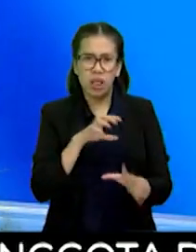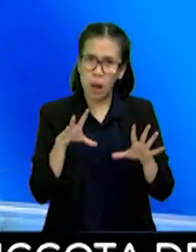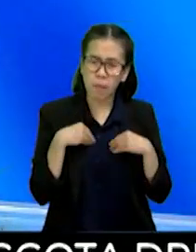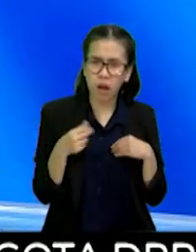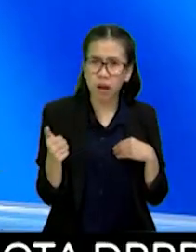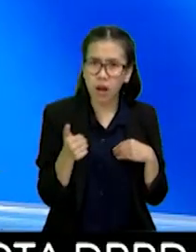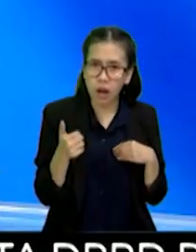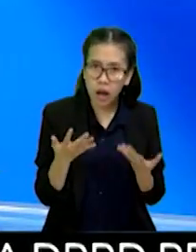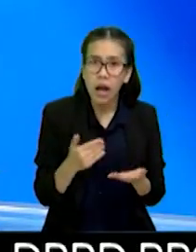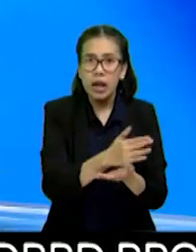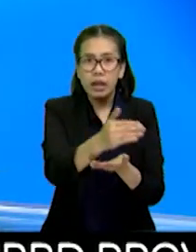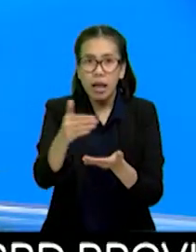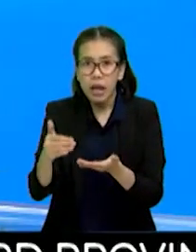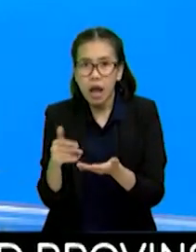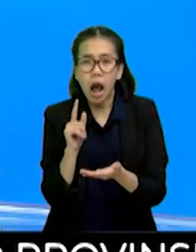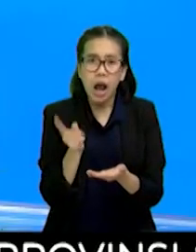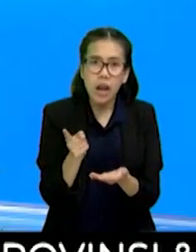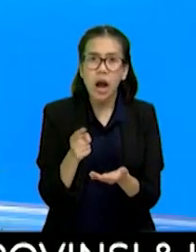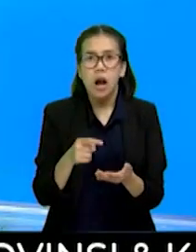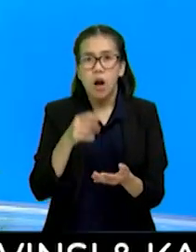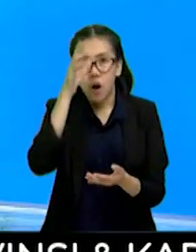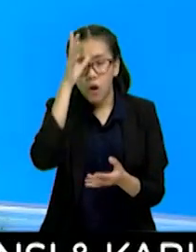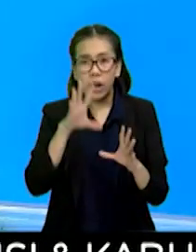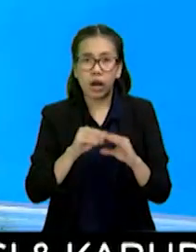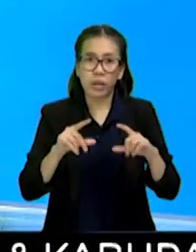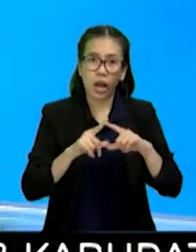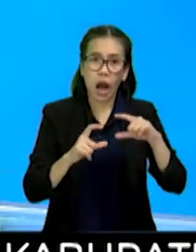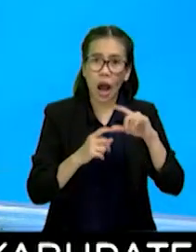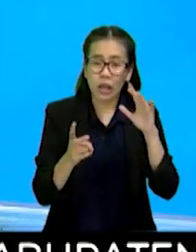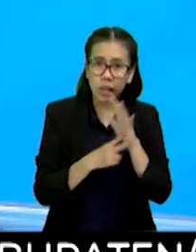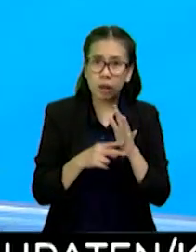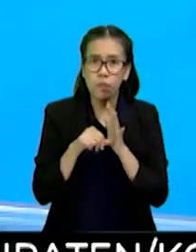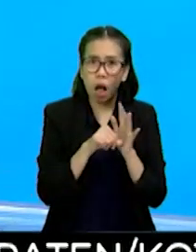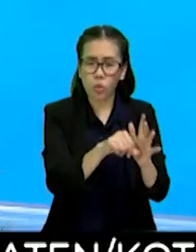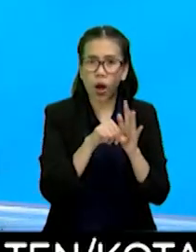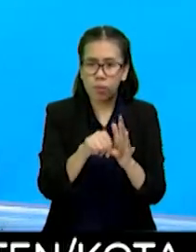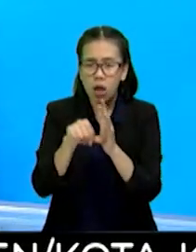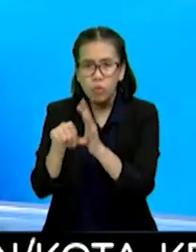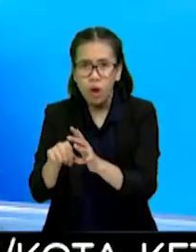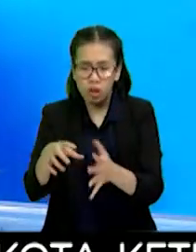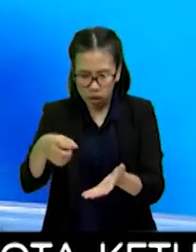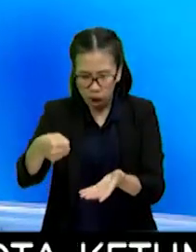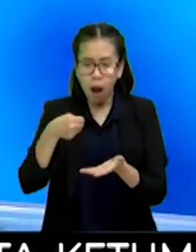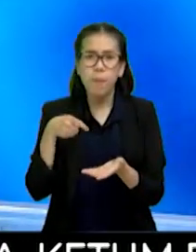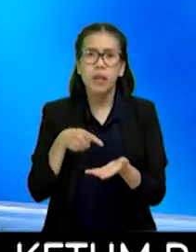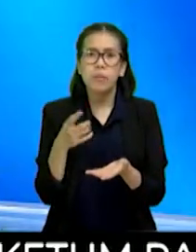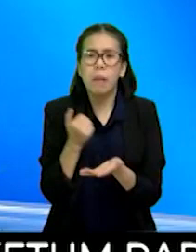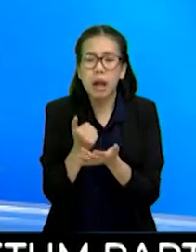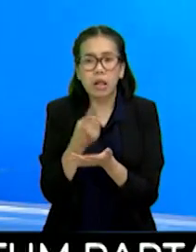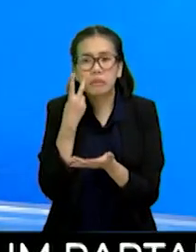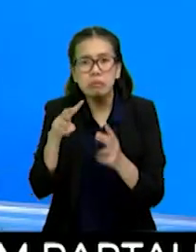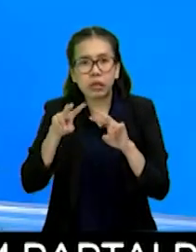data geotagging tidak Fathia yesenia diduga menerima Bansos beralamat di kawasan elit Menteng Jakarta Pusat pakai mana